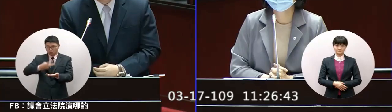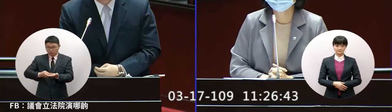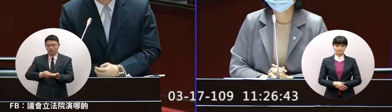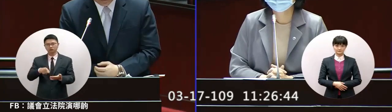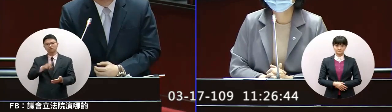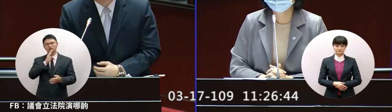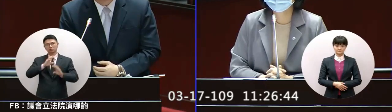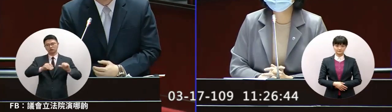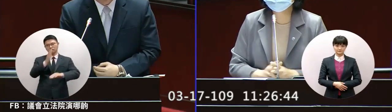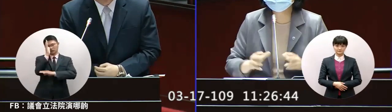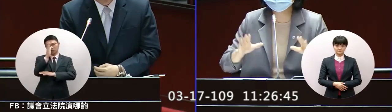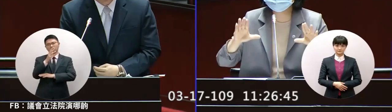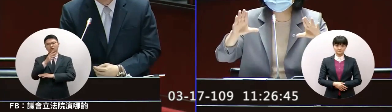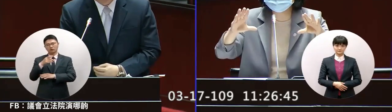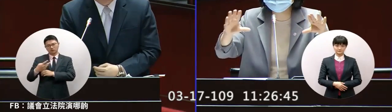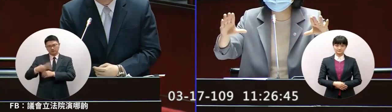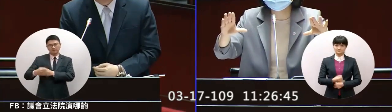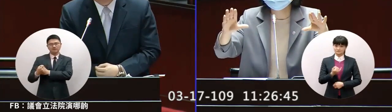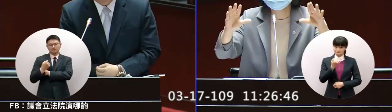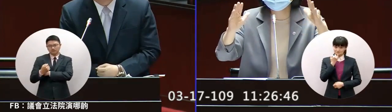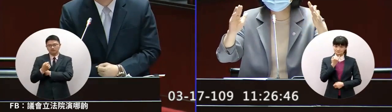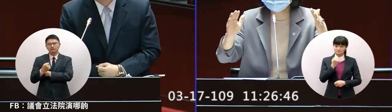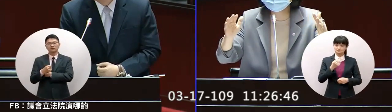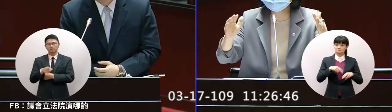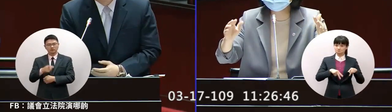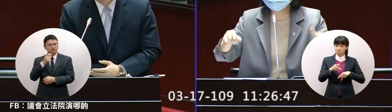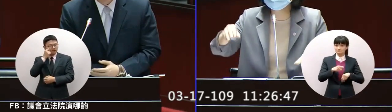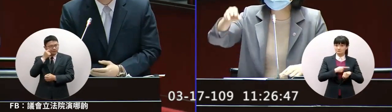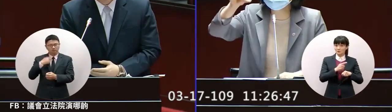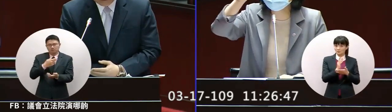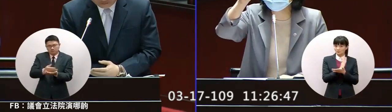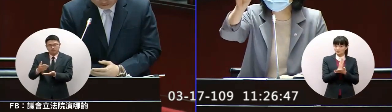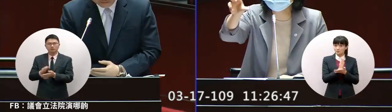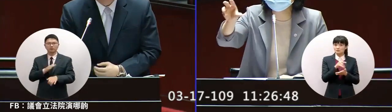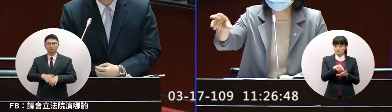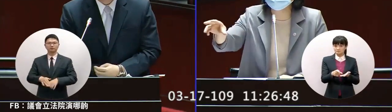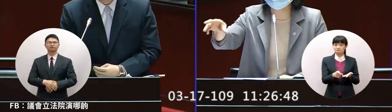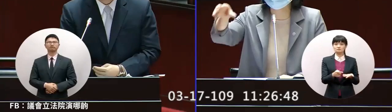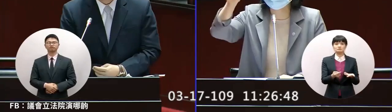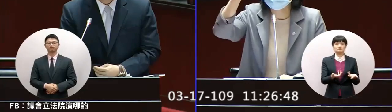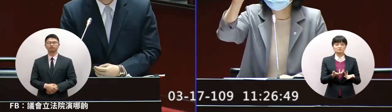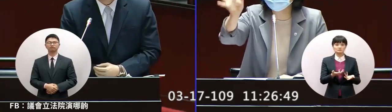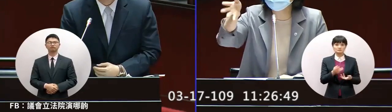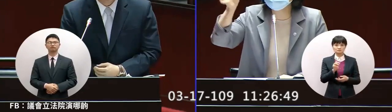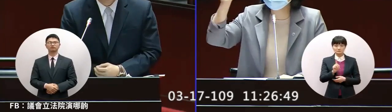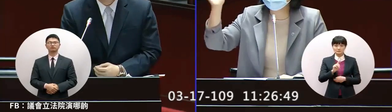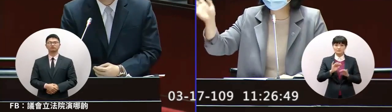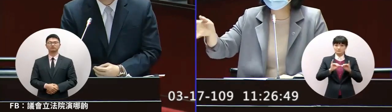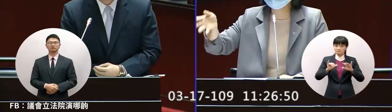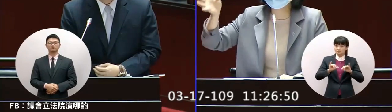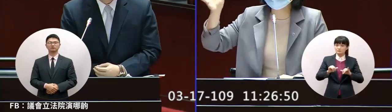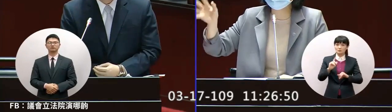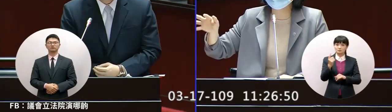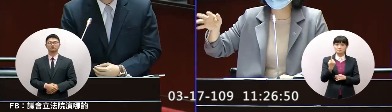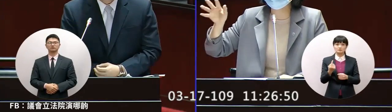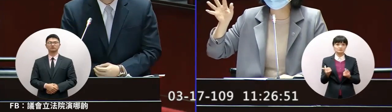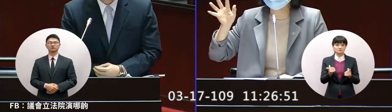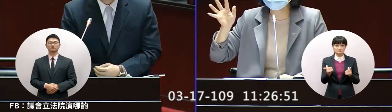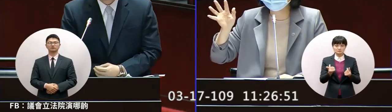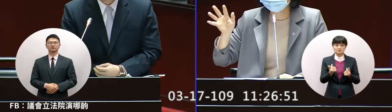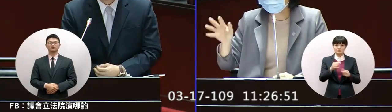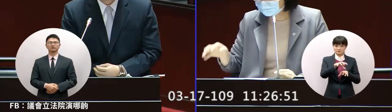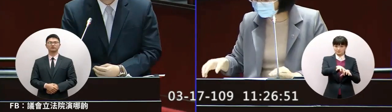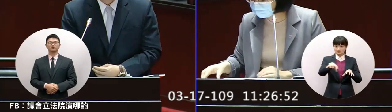府努力，那 可行性评估 协调排除困难。 可行性评估跟它的用地的取得，经过